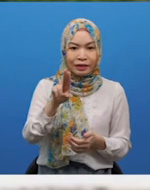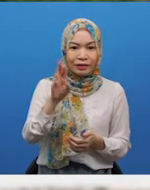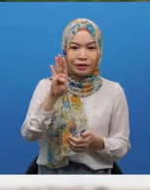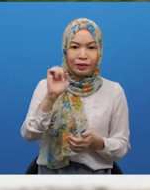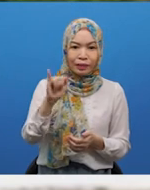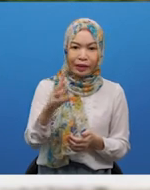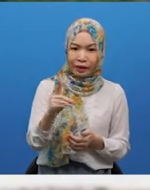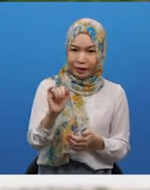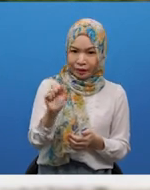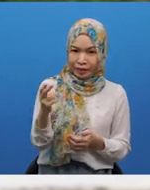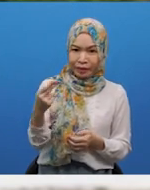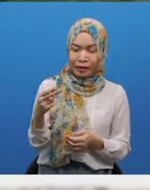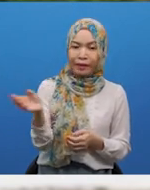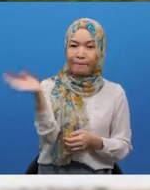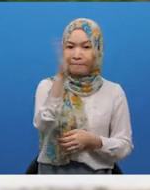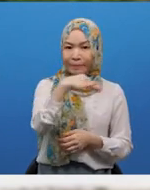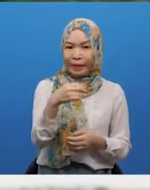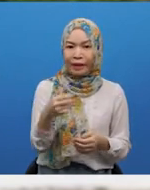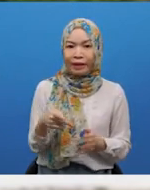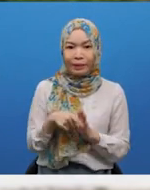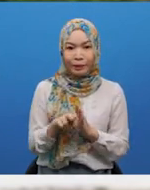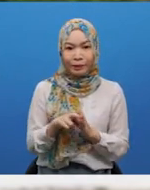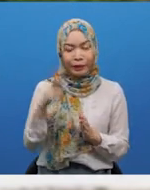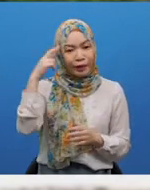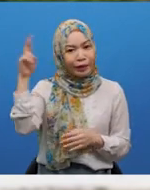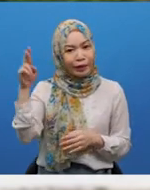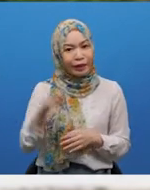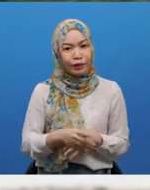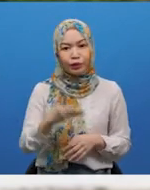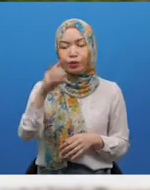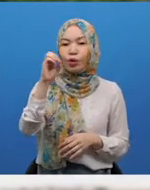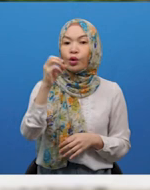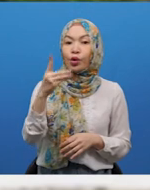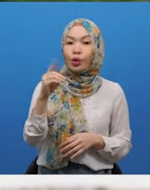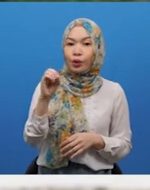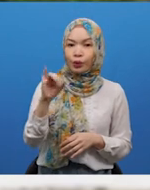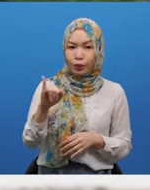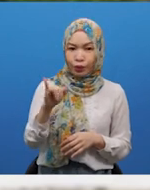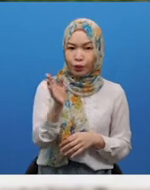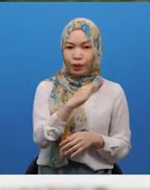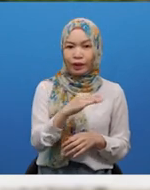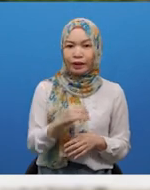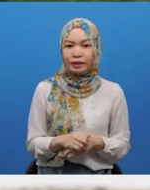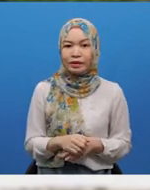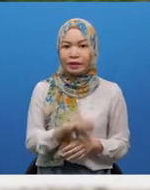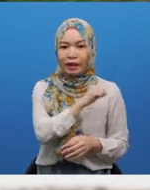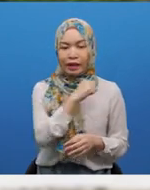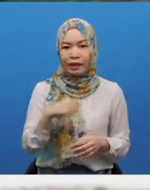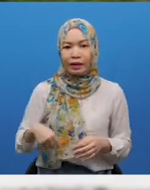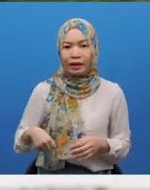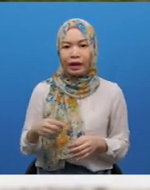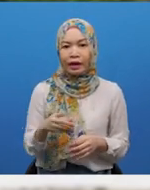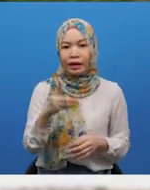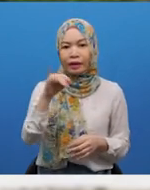perindu, irama dodoi, irama selendang delima, irama hiasan, irama batu